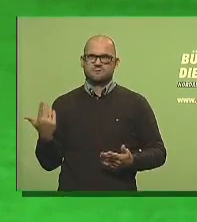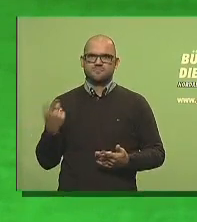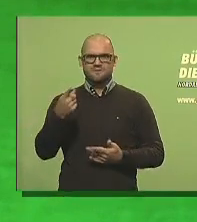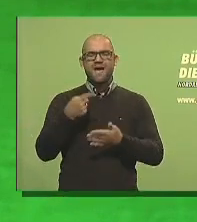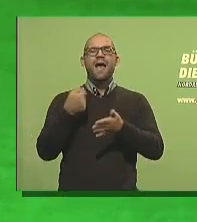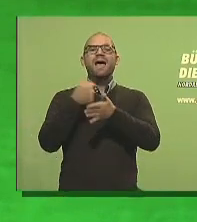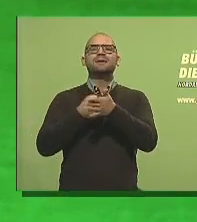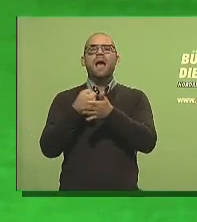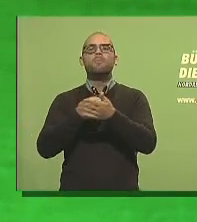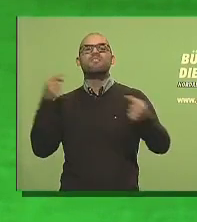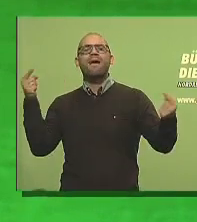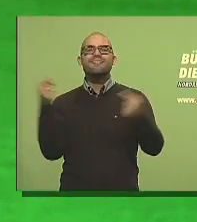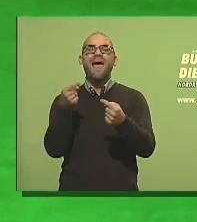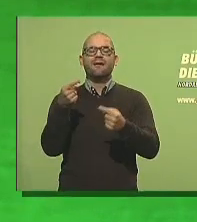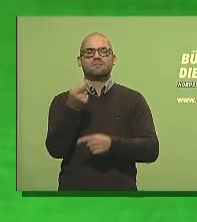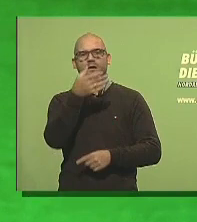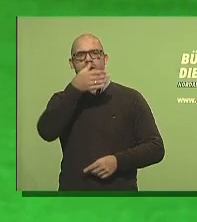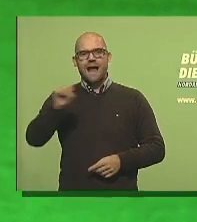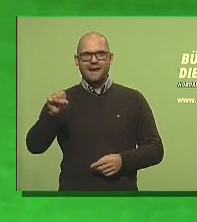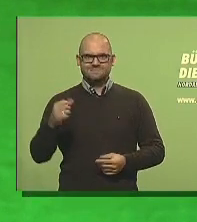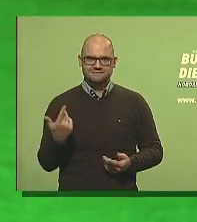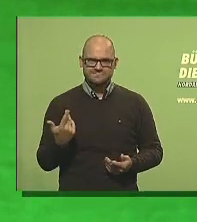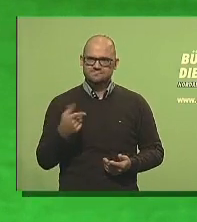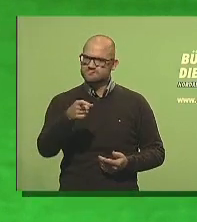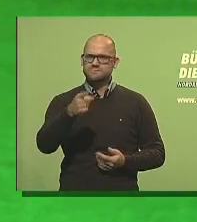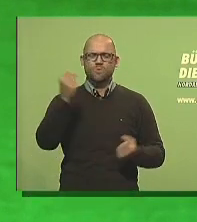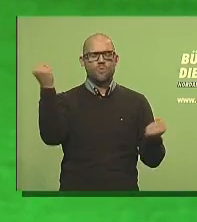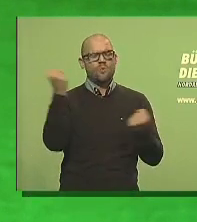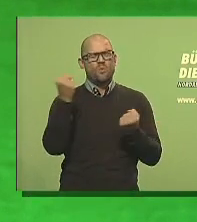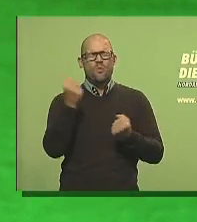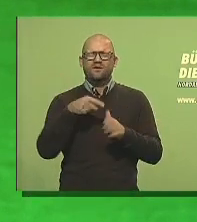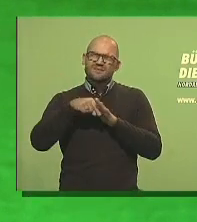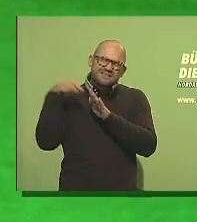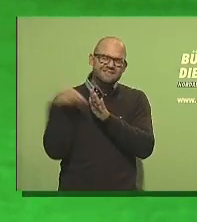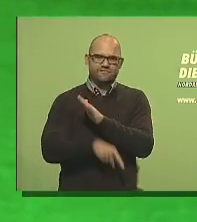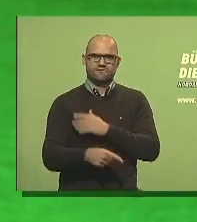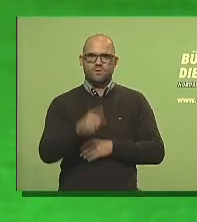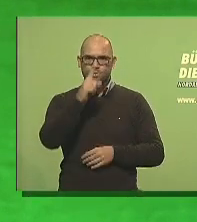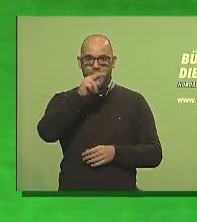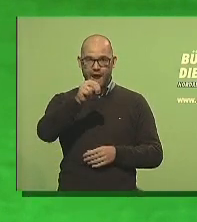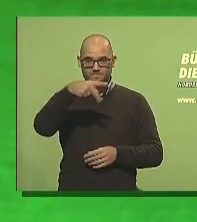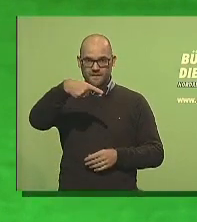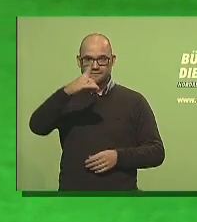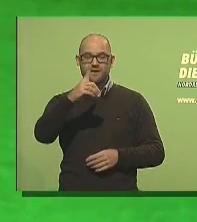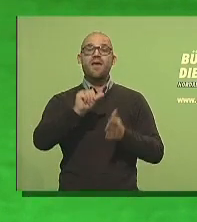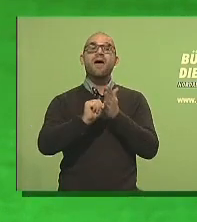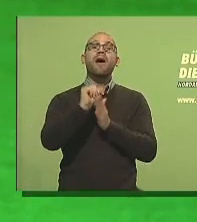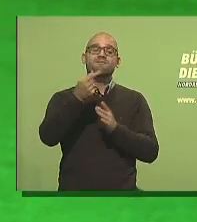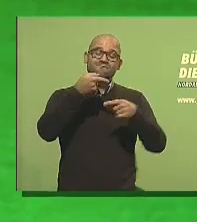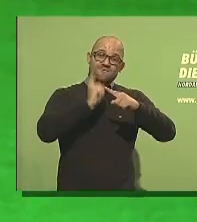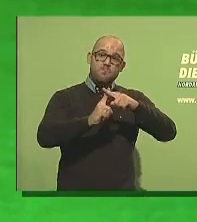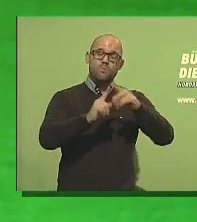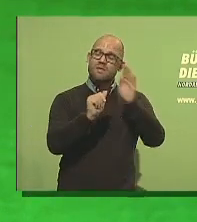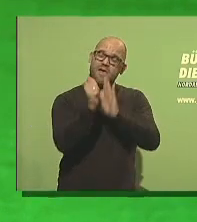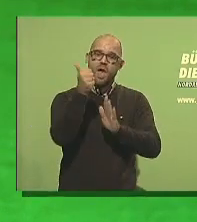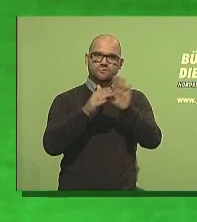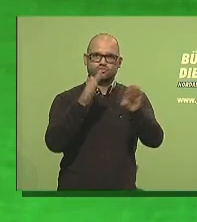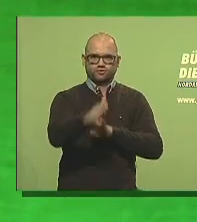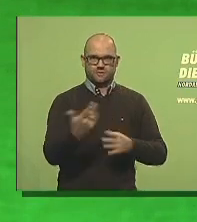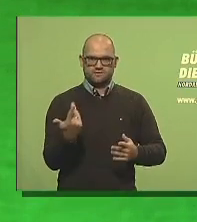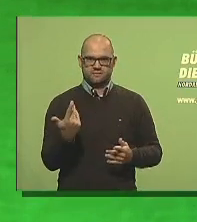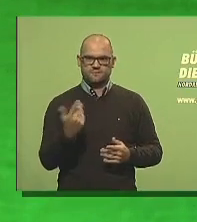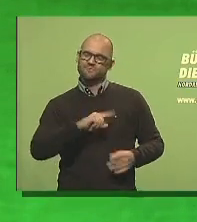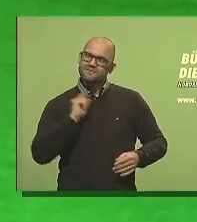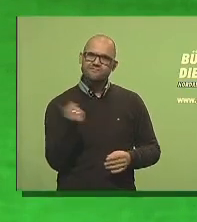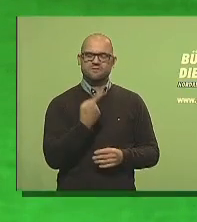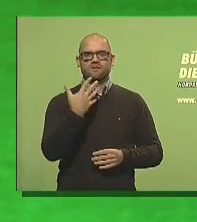mehr, ist viel, viel mehr als ein NPD-Verbot. Dafür stehen wir als Bündnis 90 Die Grünen, weil wir Freunde der Demokratie